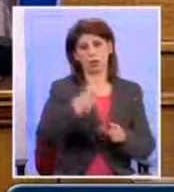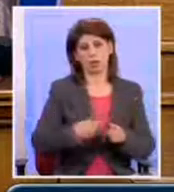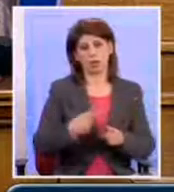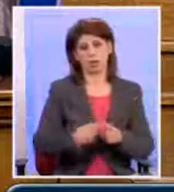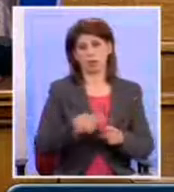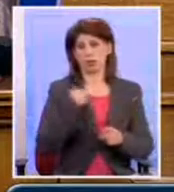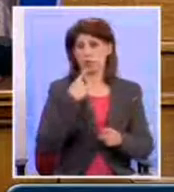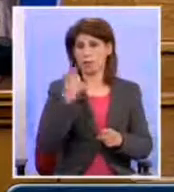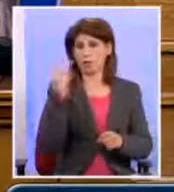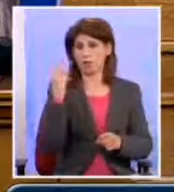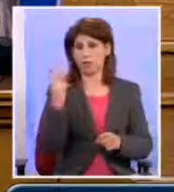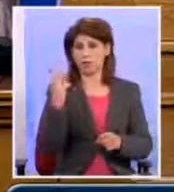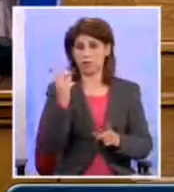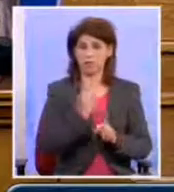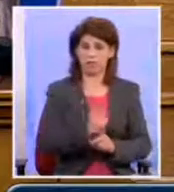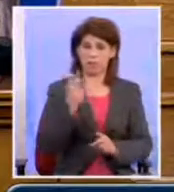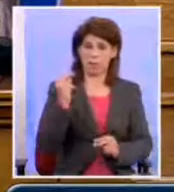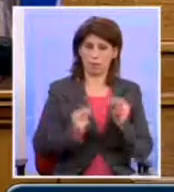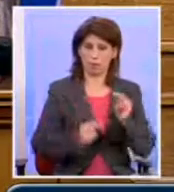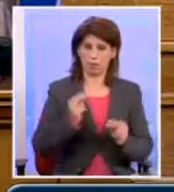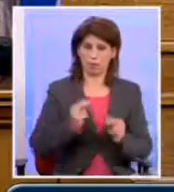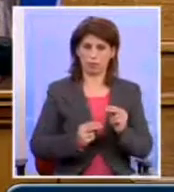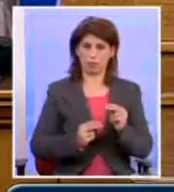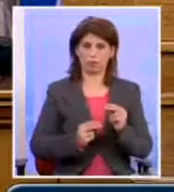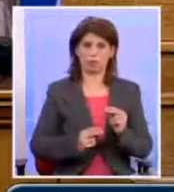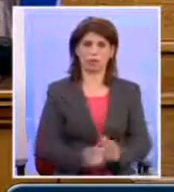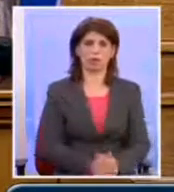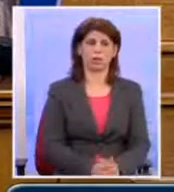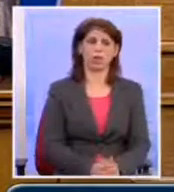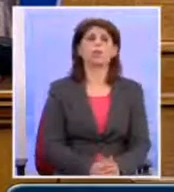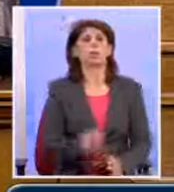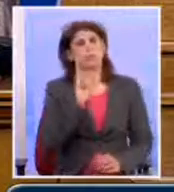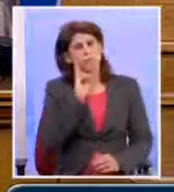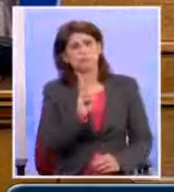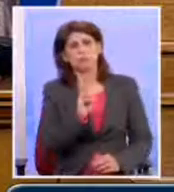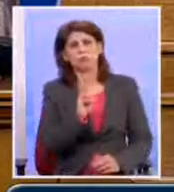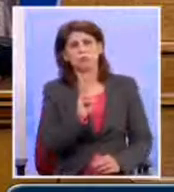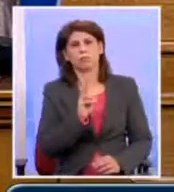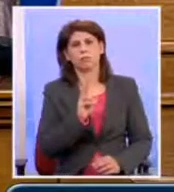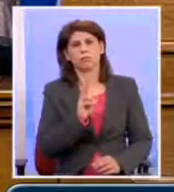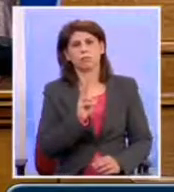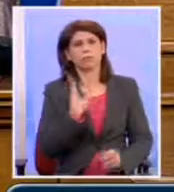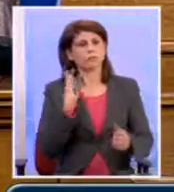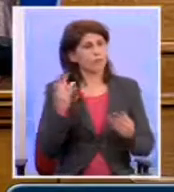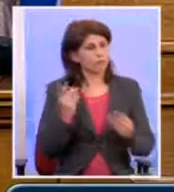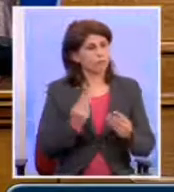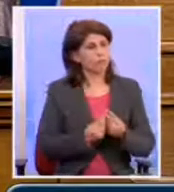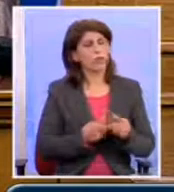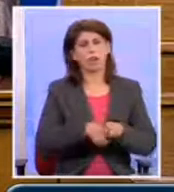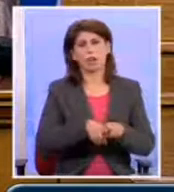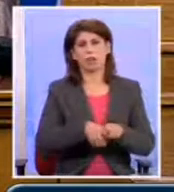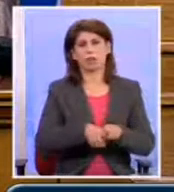Θα αναφερθώ σε δύο ειδικά προβλήματα τα οποία έχω παρατηρήσει να επίπτω στο πεδίο της